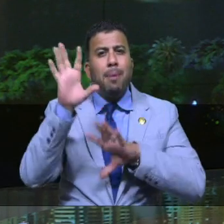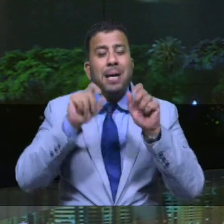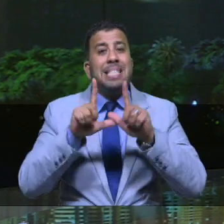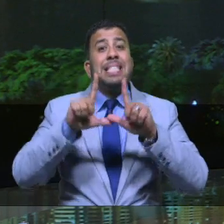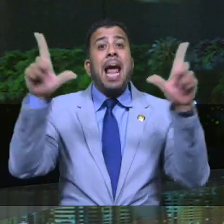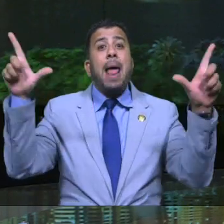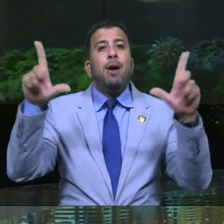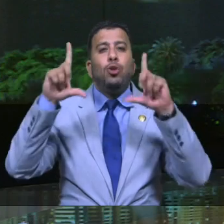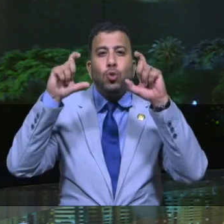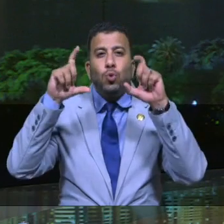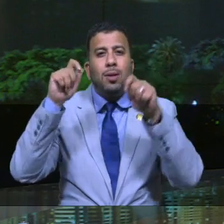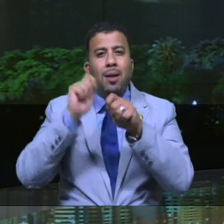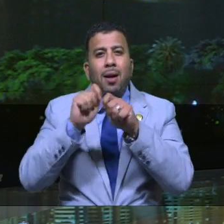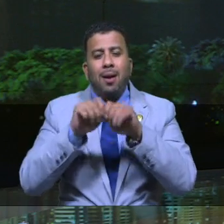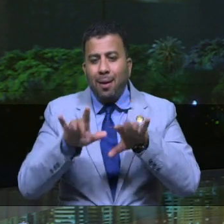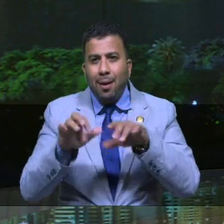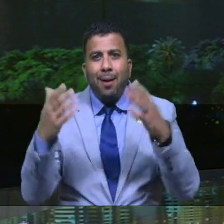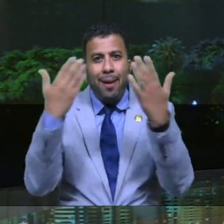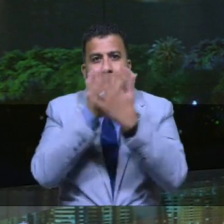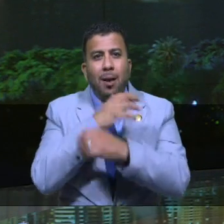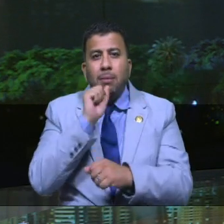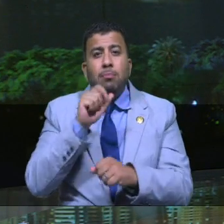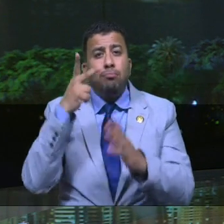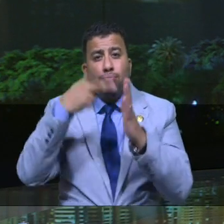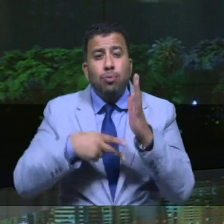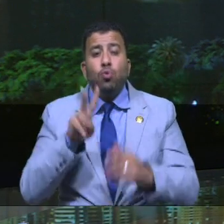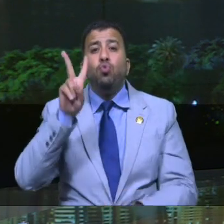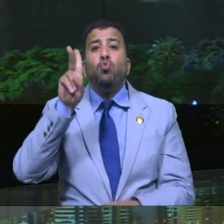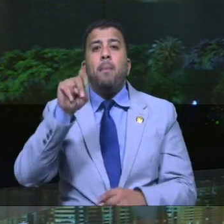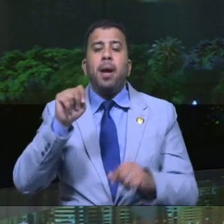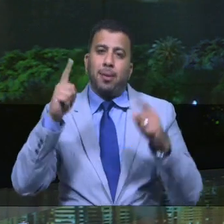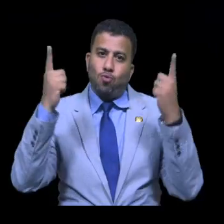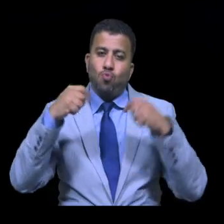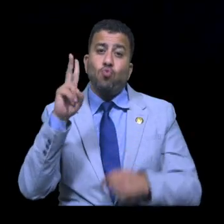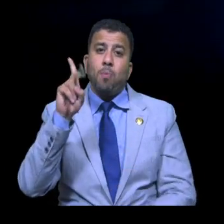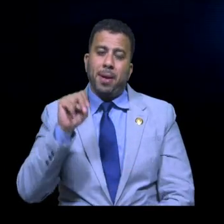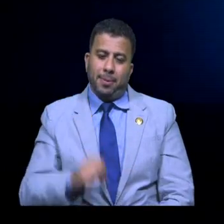بالسينما والصور المصنوعة بالحاسوب والتي تعقد على مدار يومين.